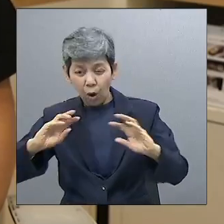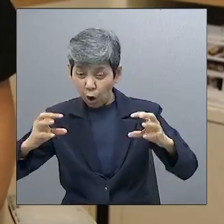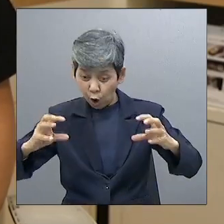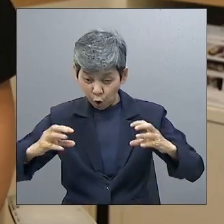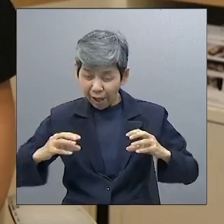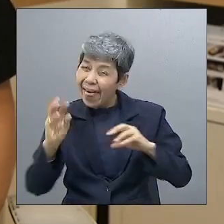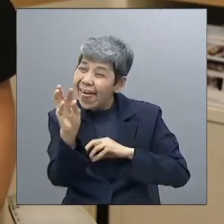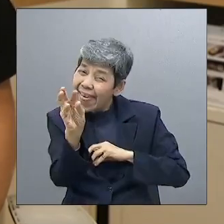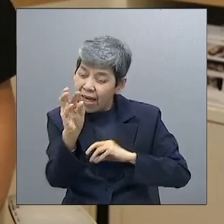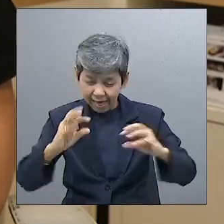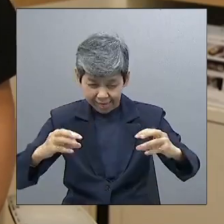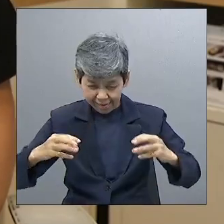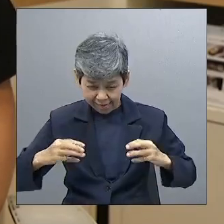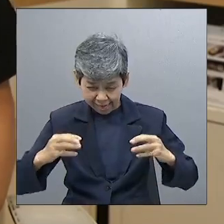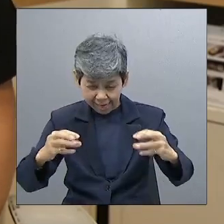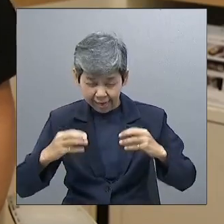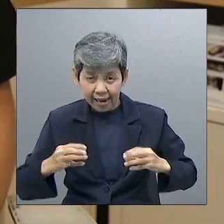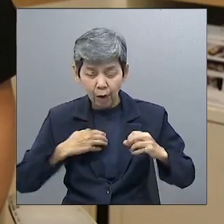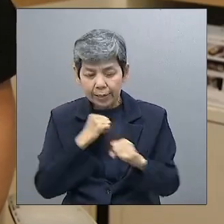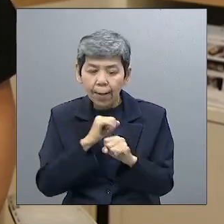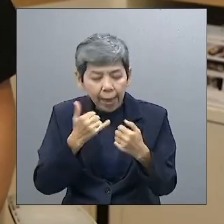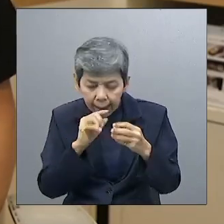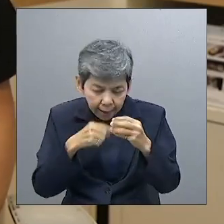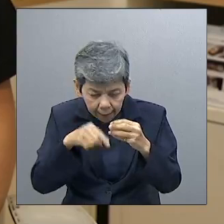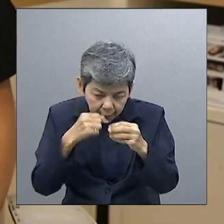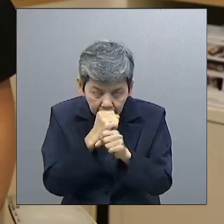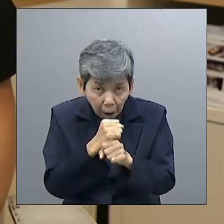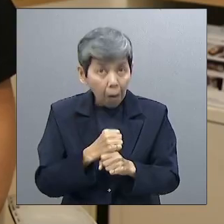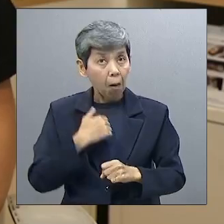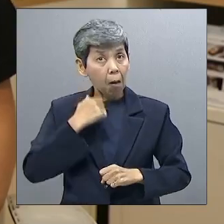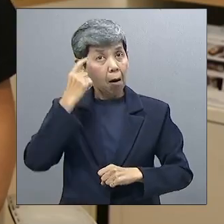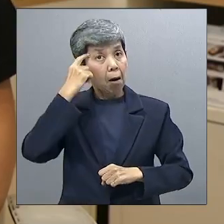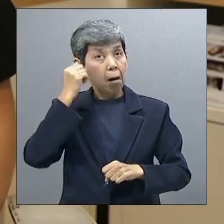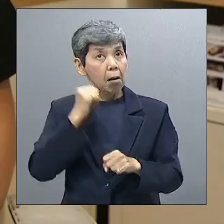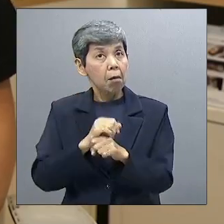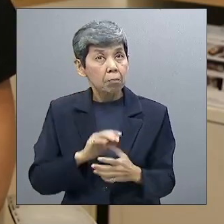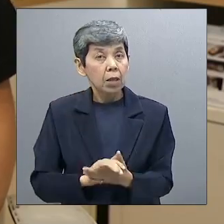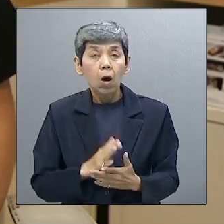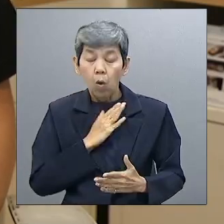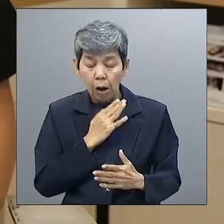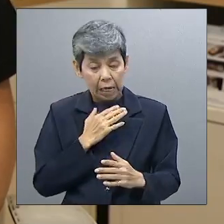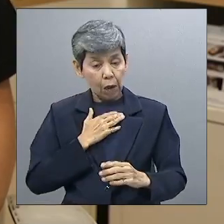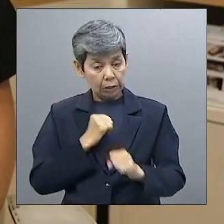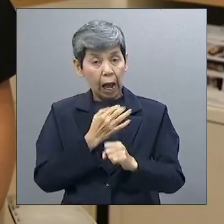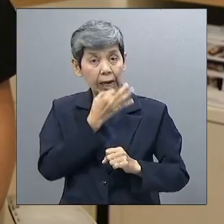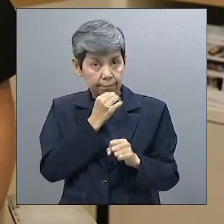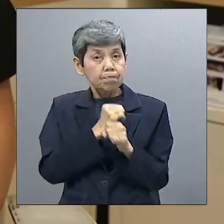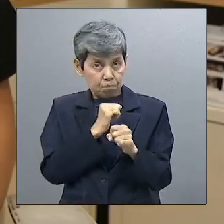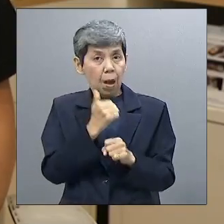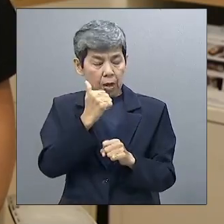ออันเล็กๆอ่ะเซลล์สเกล64ที่เราทำด้วยมือเราก็เลยมองว่าเฮ้ยแปลว่าทางเนี้ยมันมีทางไ